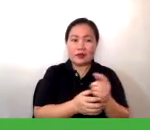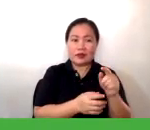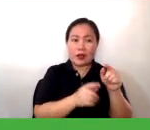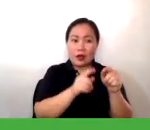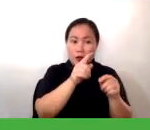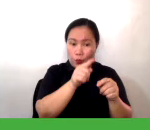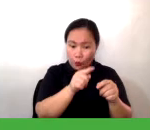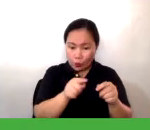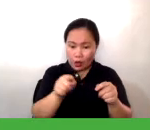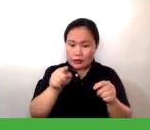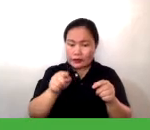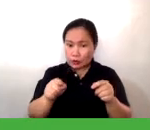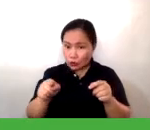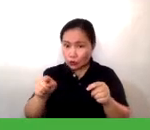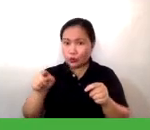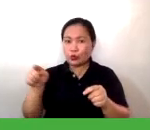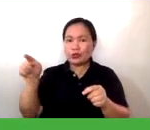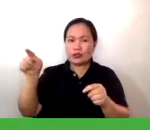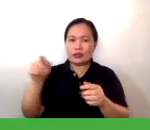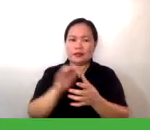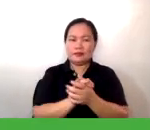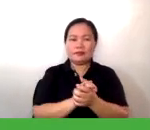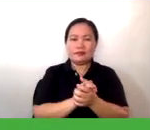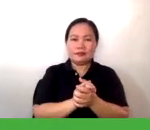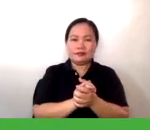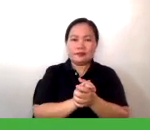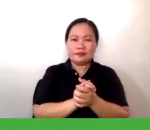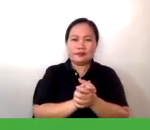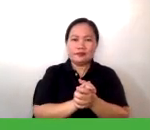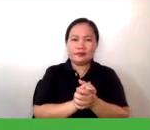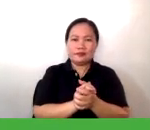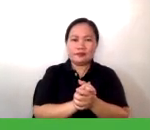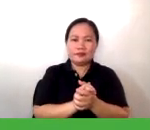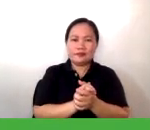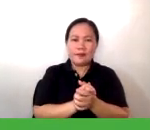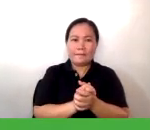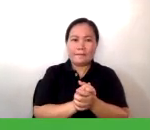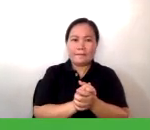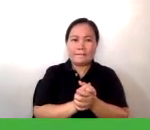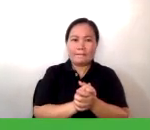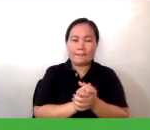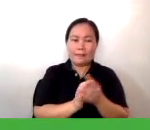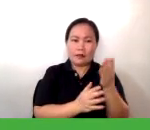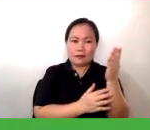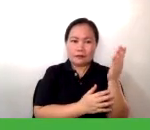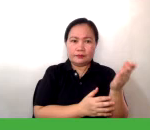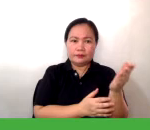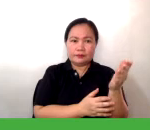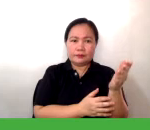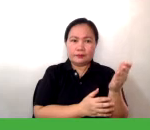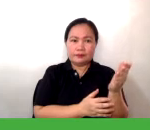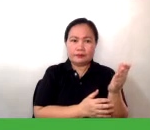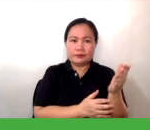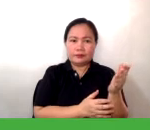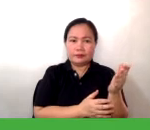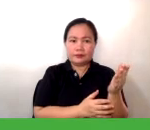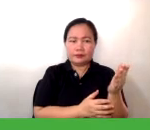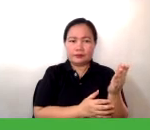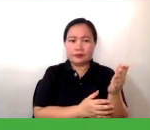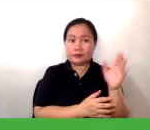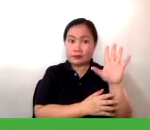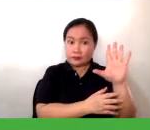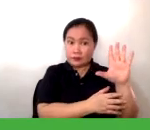So, 'di ba? Ulitin ko ha. 1, 2, 3. Ayun po. Next. So, I have